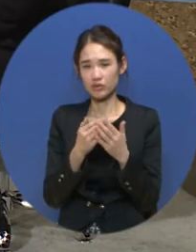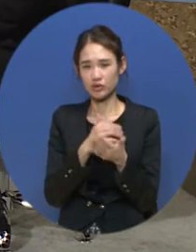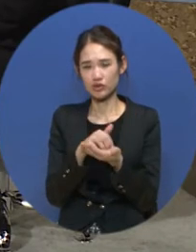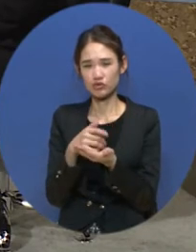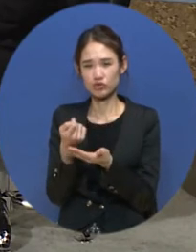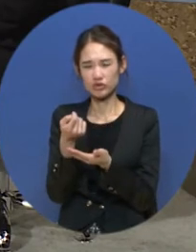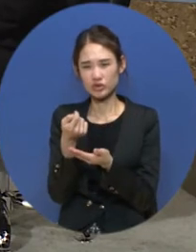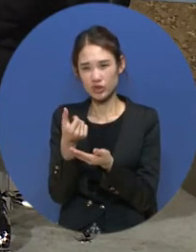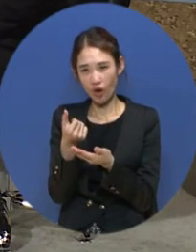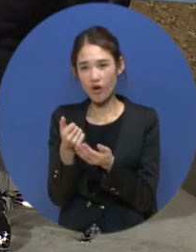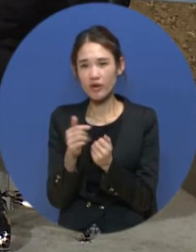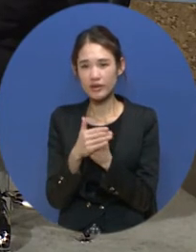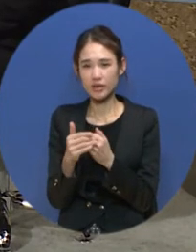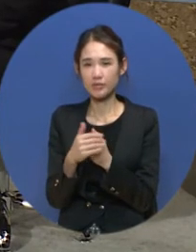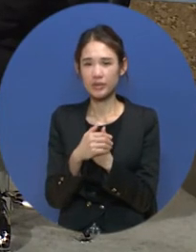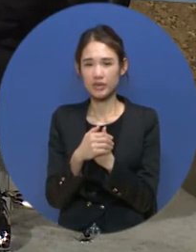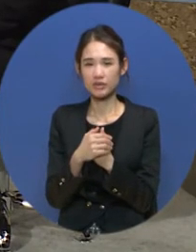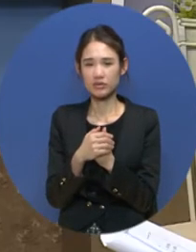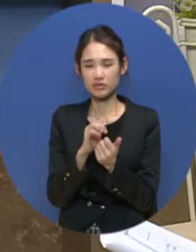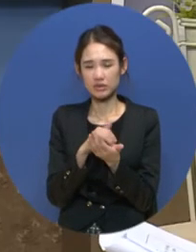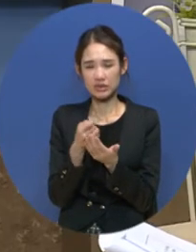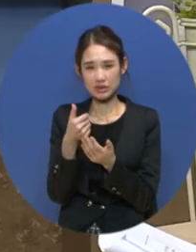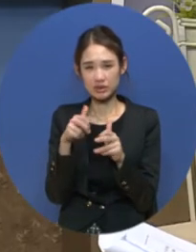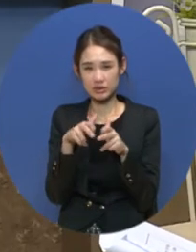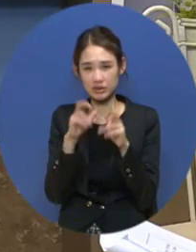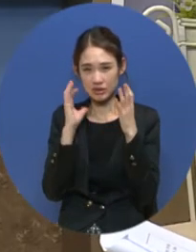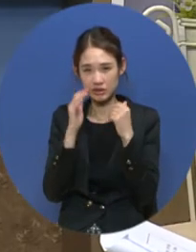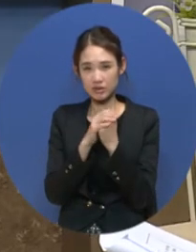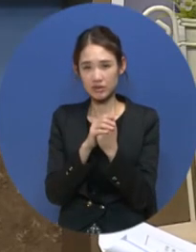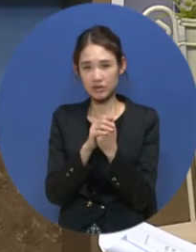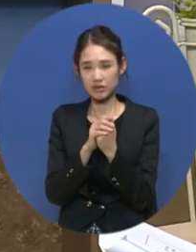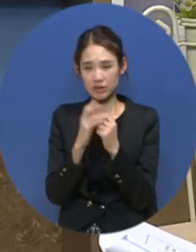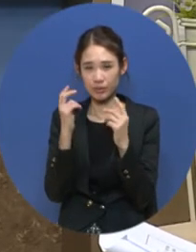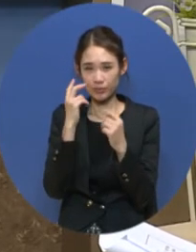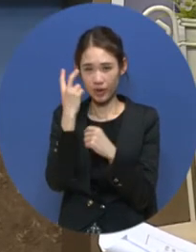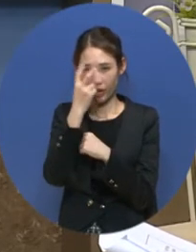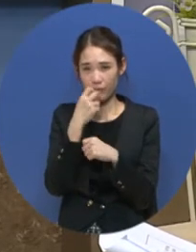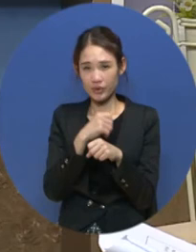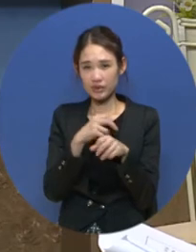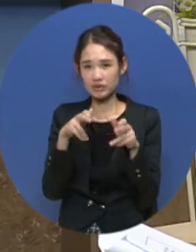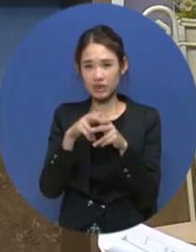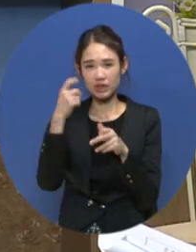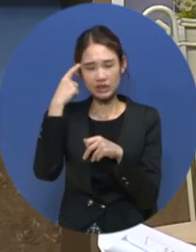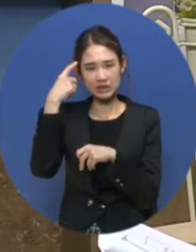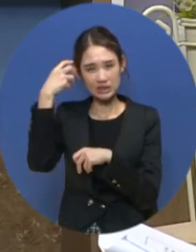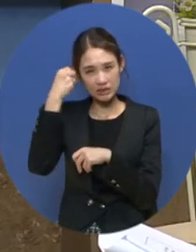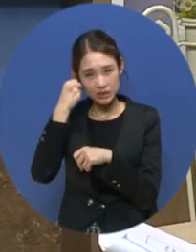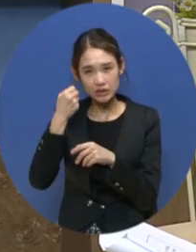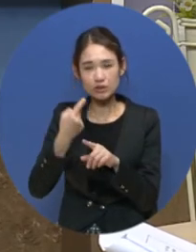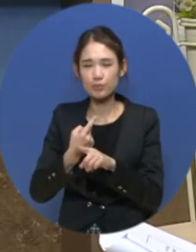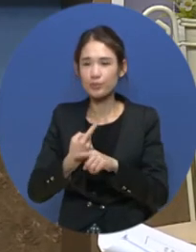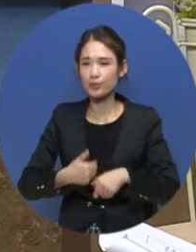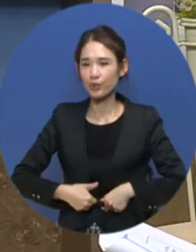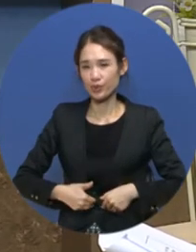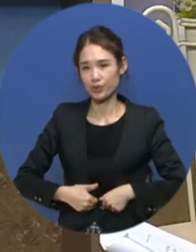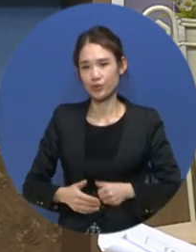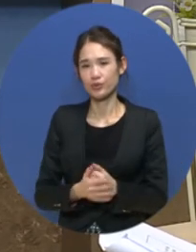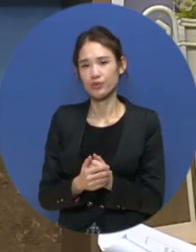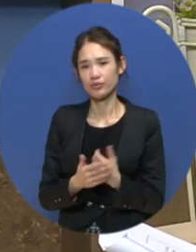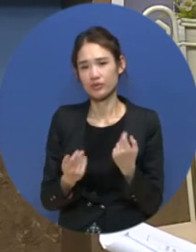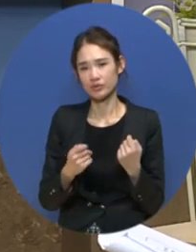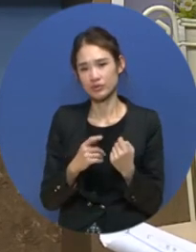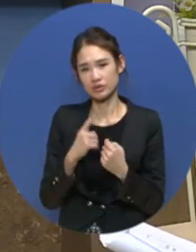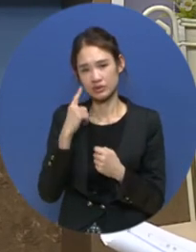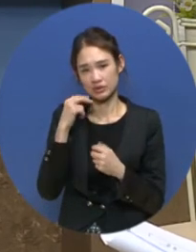또 극소수기 때문에 또 그런 극소수의 장애 아동을 다루는 데는 또 장애 인식이 좀 필요할 것 같거든요. 네, 이런 네.